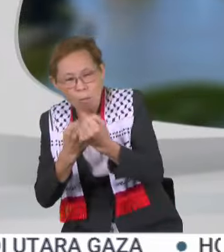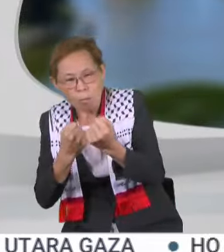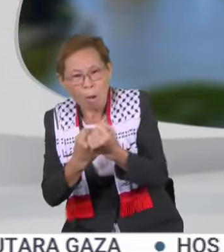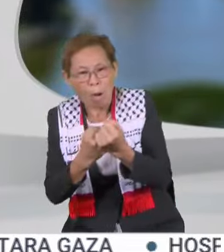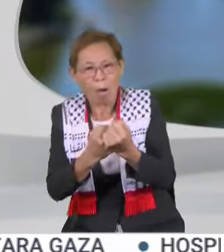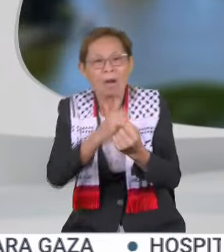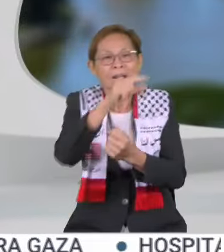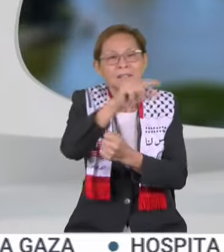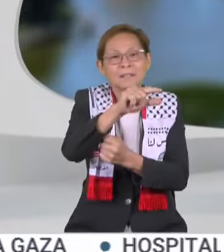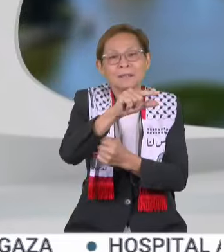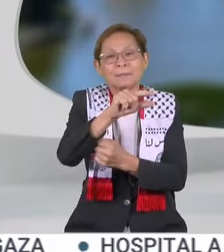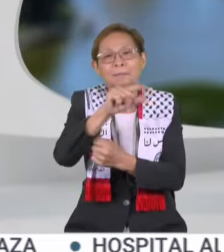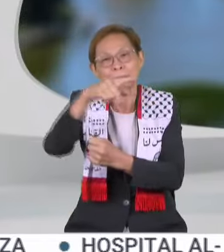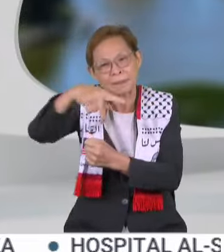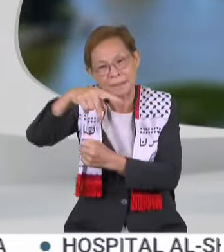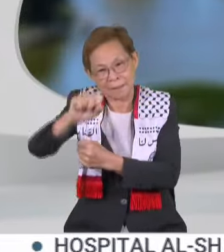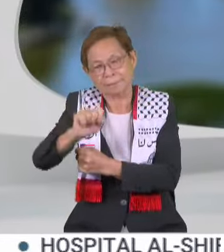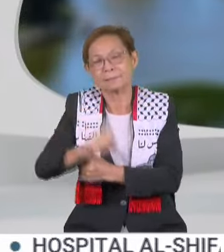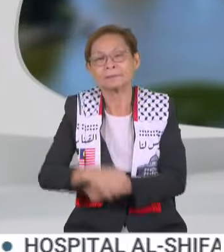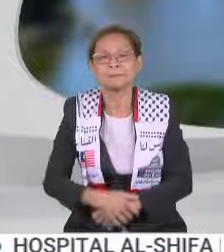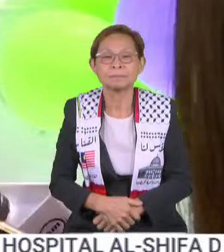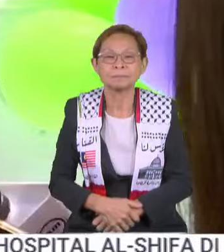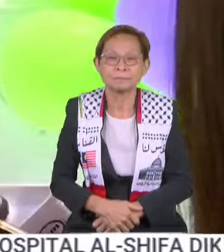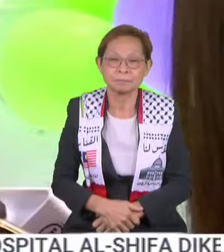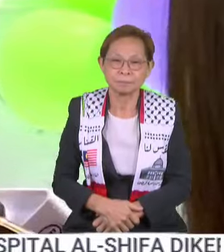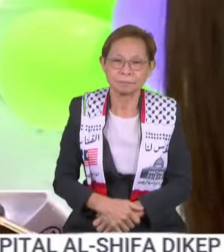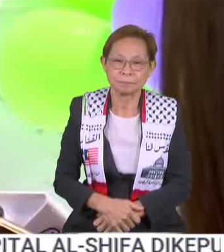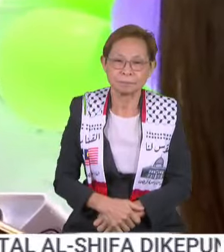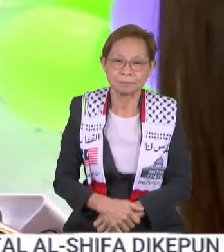kepada gabungan Parti Sarawak GPS.